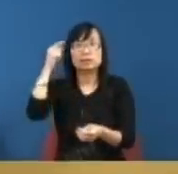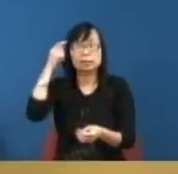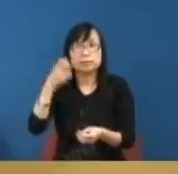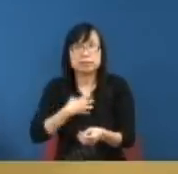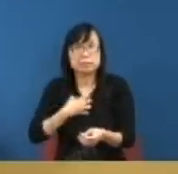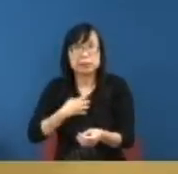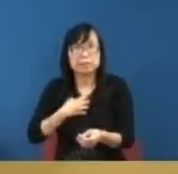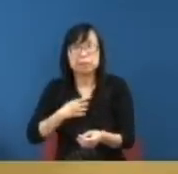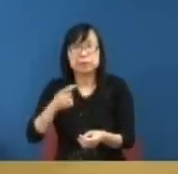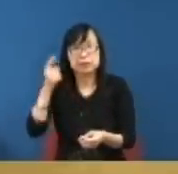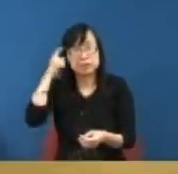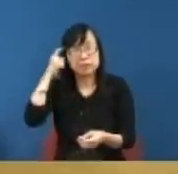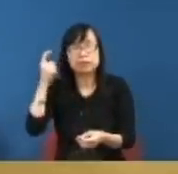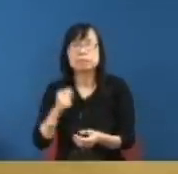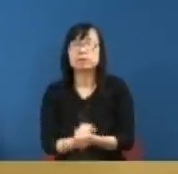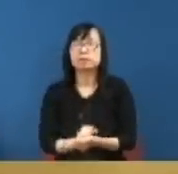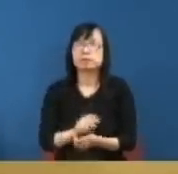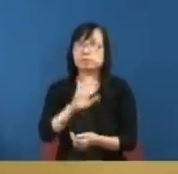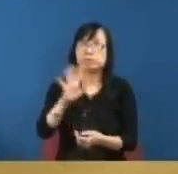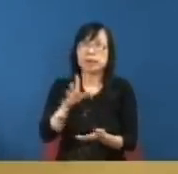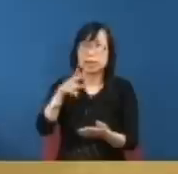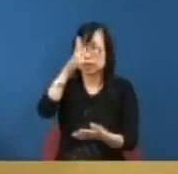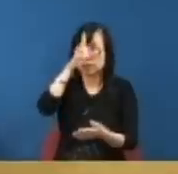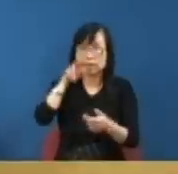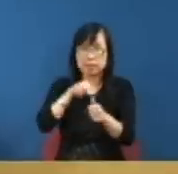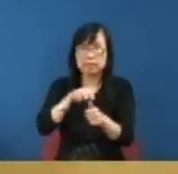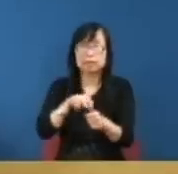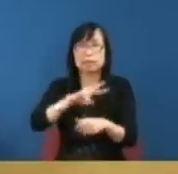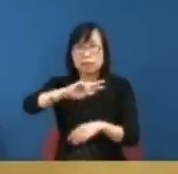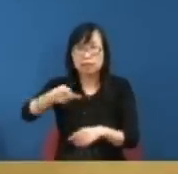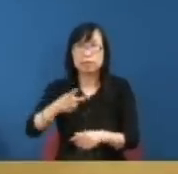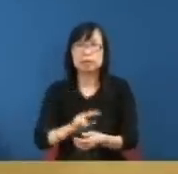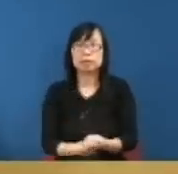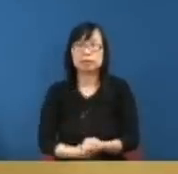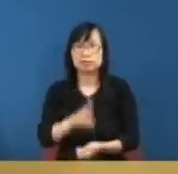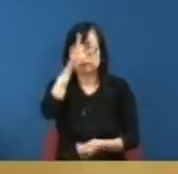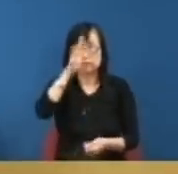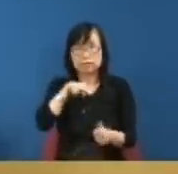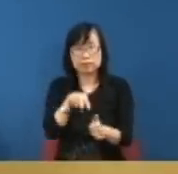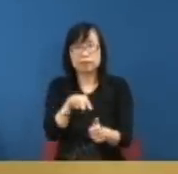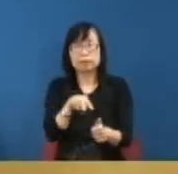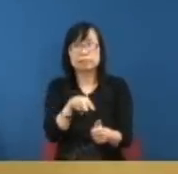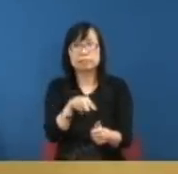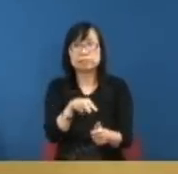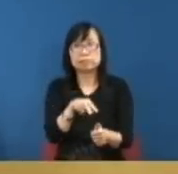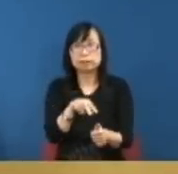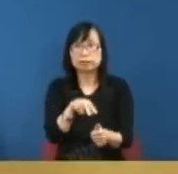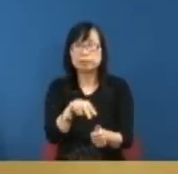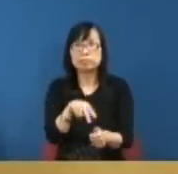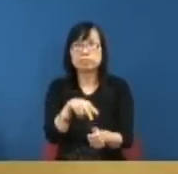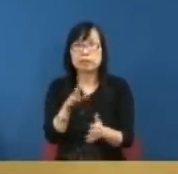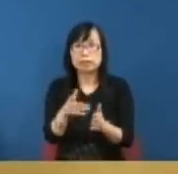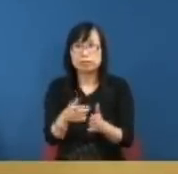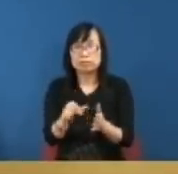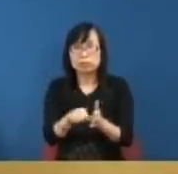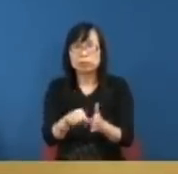說不是純粹是一個政治制度的改變。固然政治制度的即最起碼